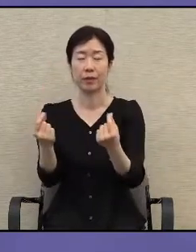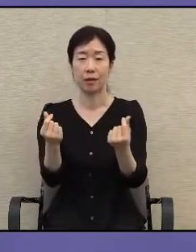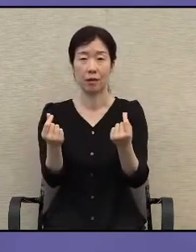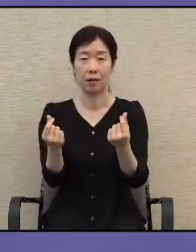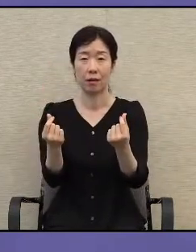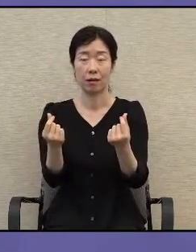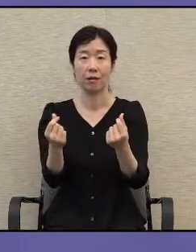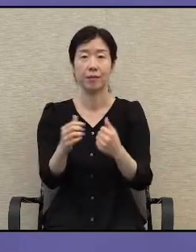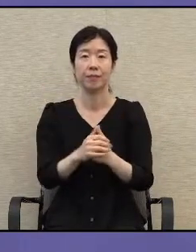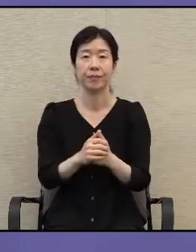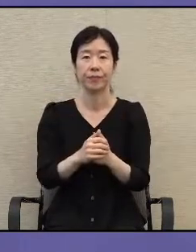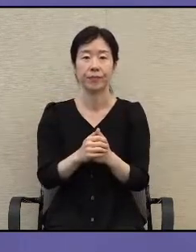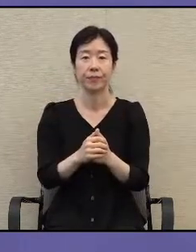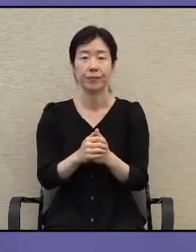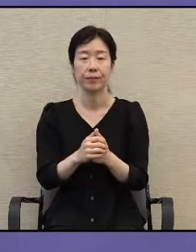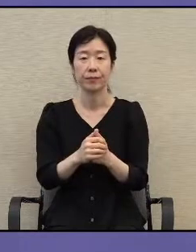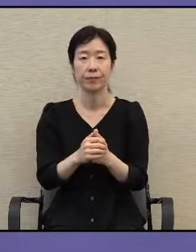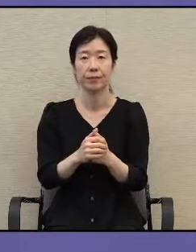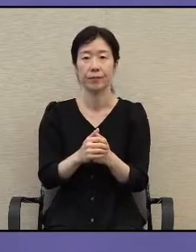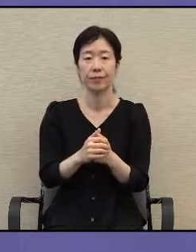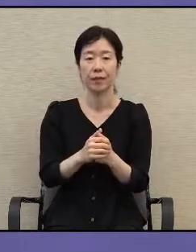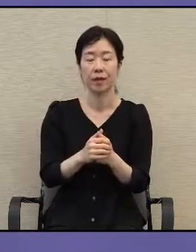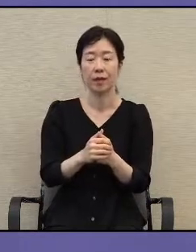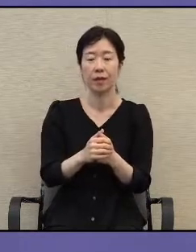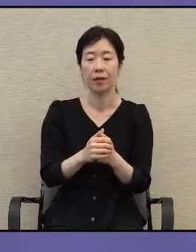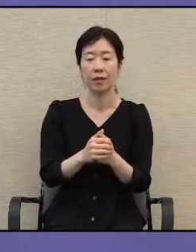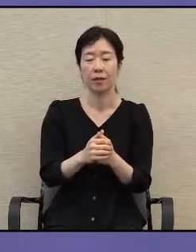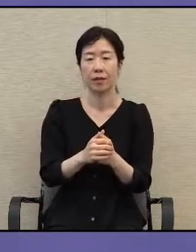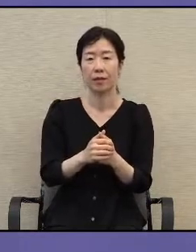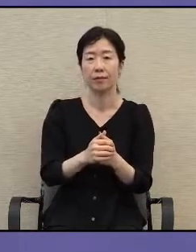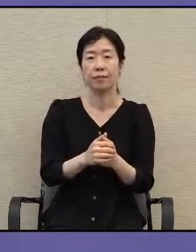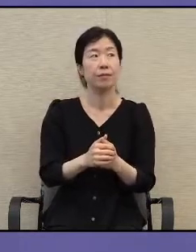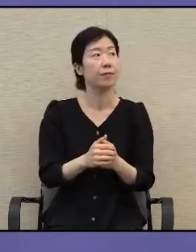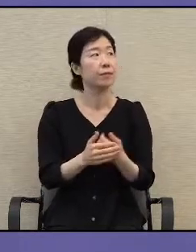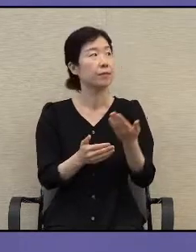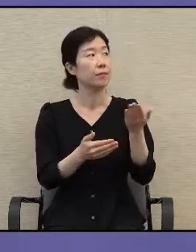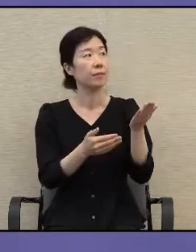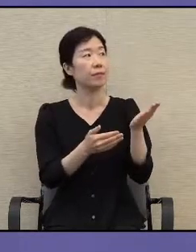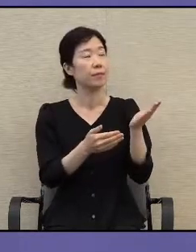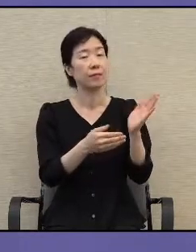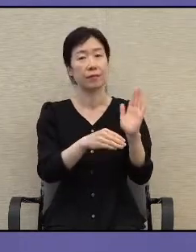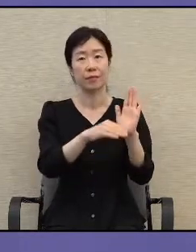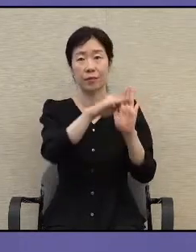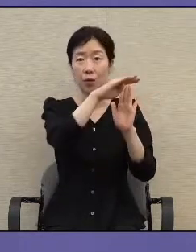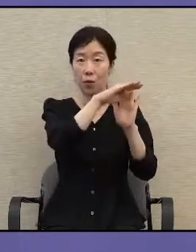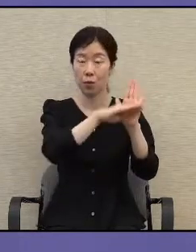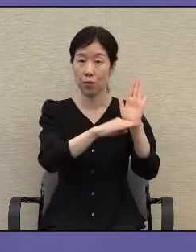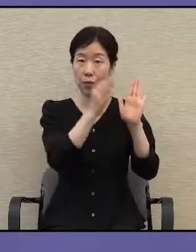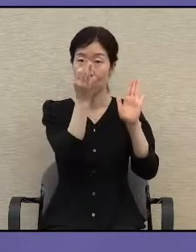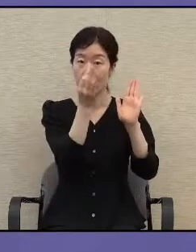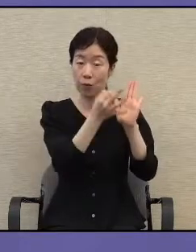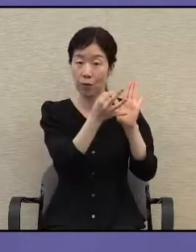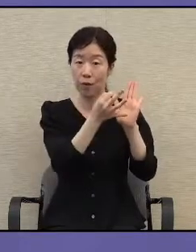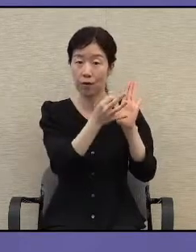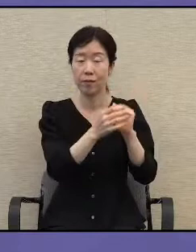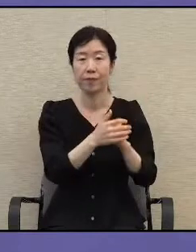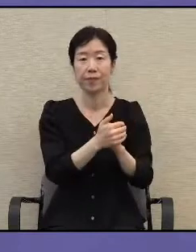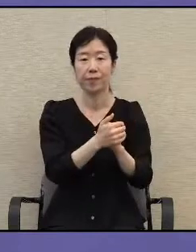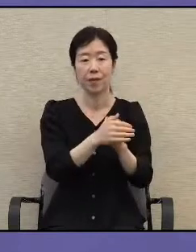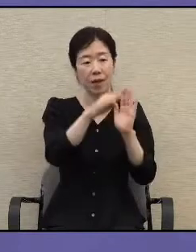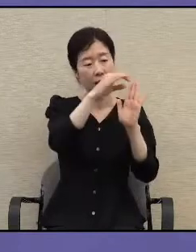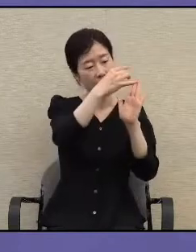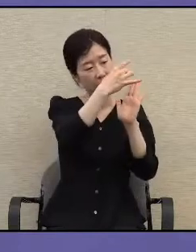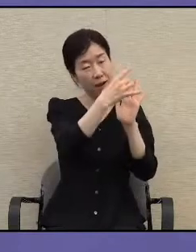계속 저희가 조사 영역별로 각 영역별로 나타나는 점수인데요. 예, 요 3가지 영역이 주된 문제이고, 아마 이